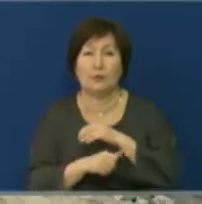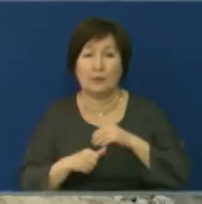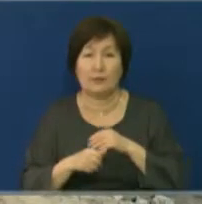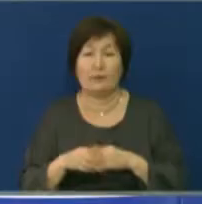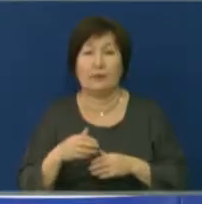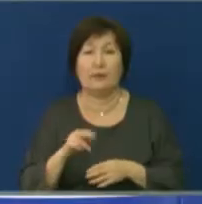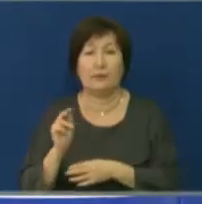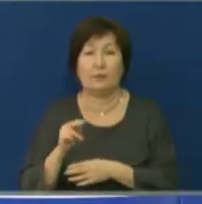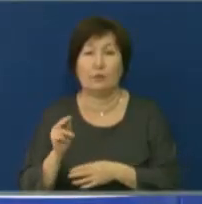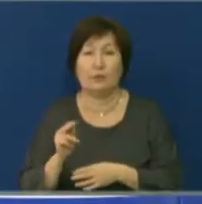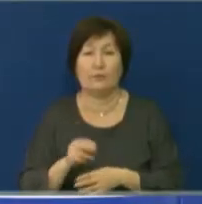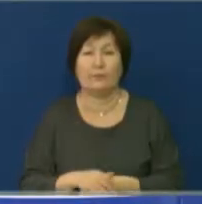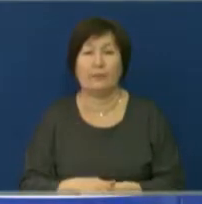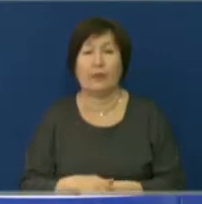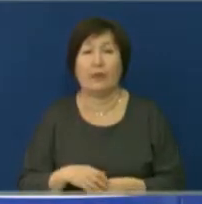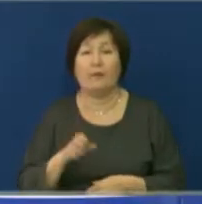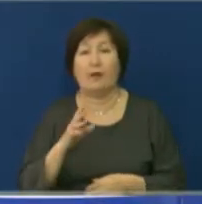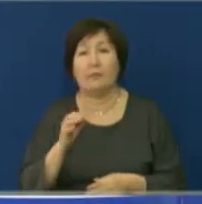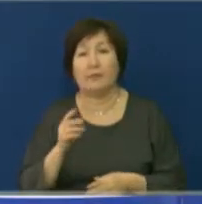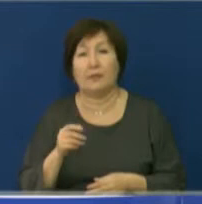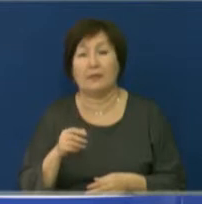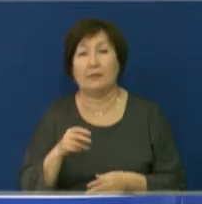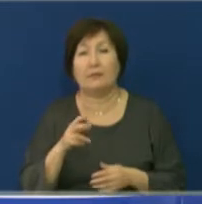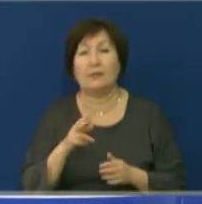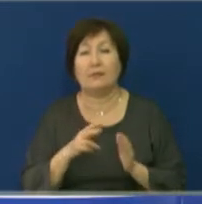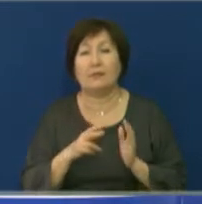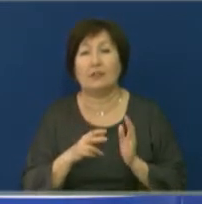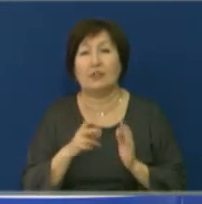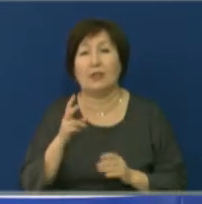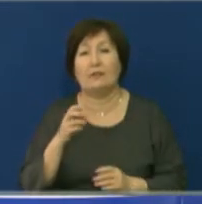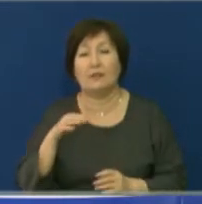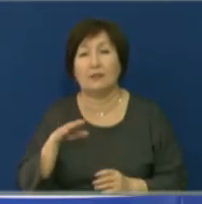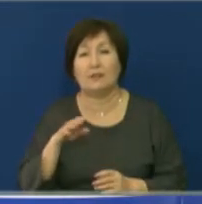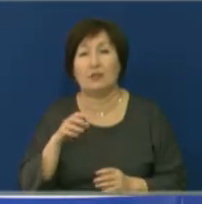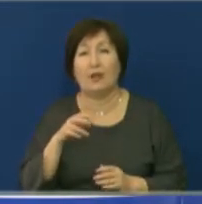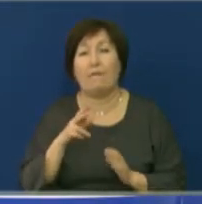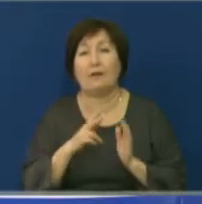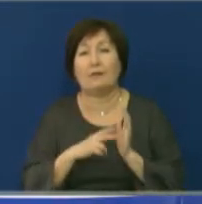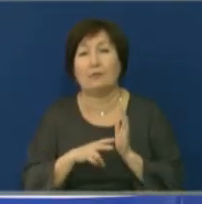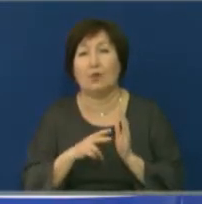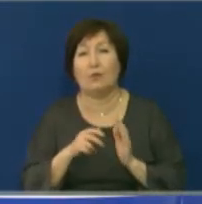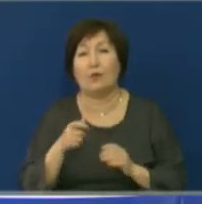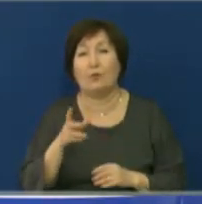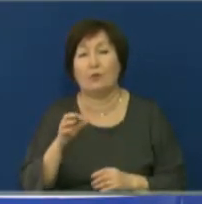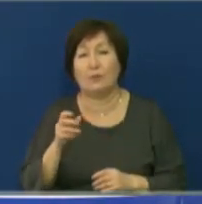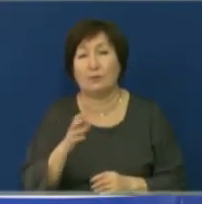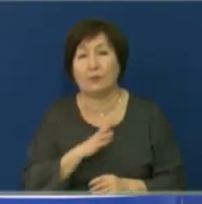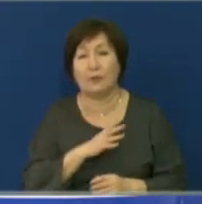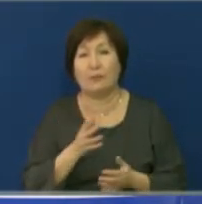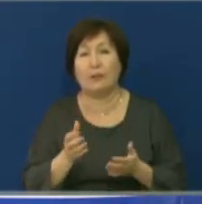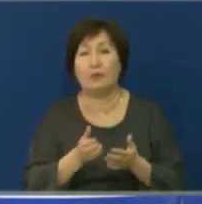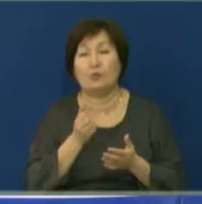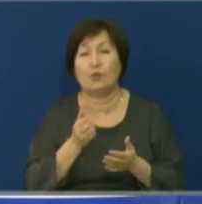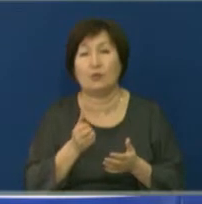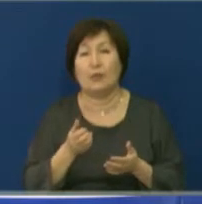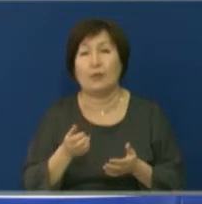телеканал «Семей». В апреле 2008 года неподалеку от трассы Аягуз-Караганда был обнаружен труп 35-летней жительницы